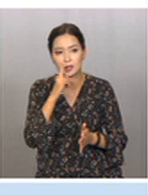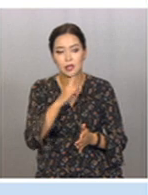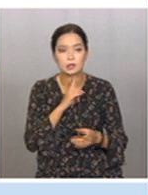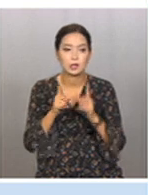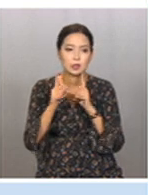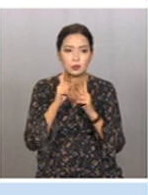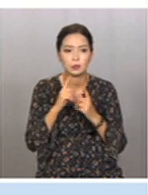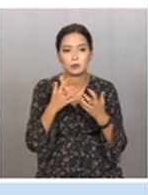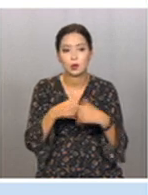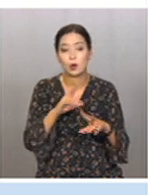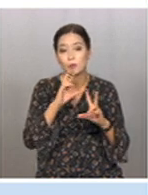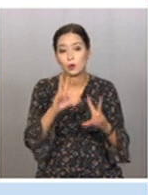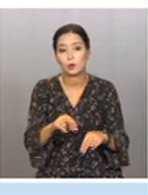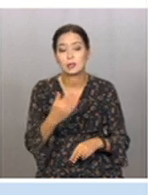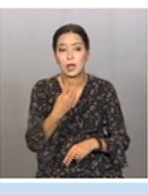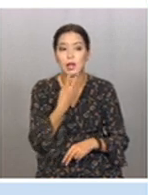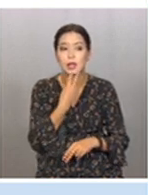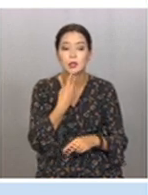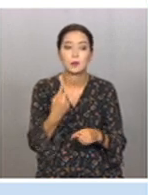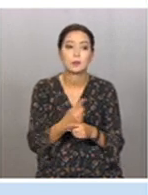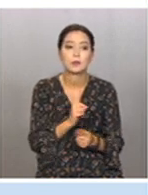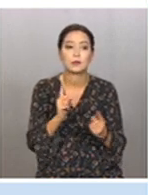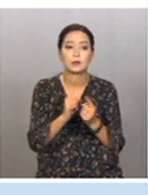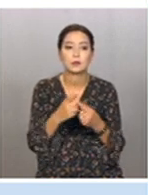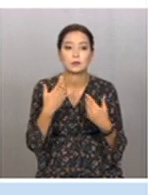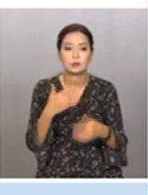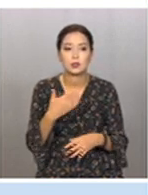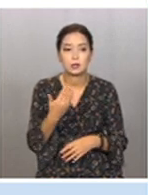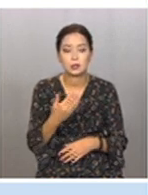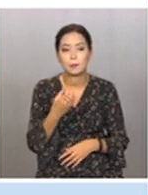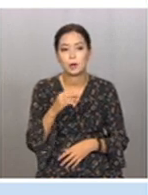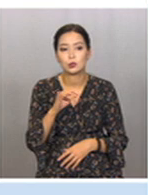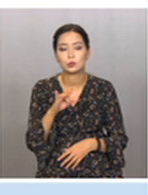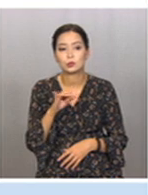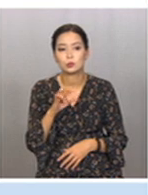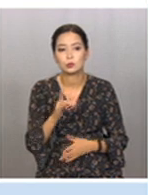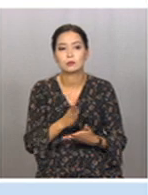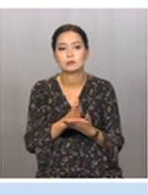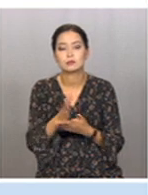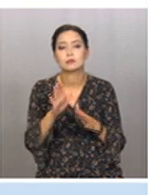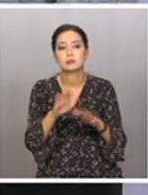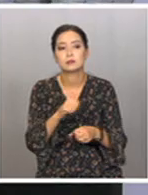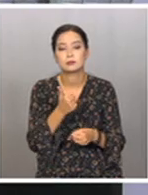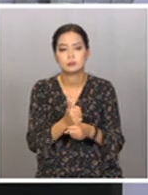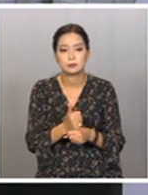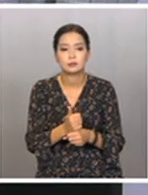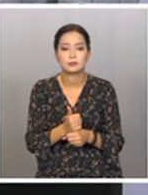автономиясын уәде еткен Ленинмен жүздескеннен кейін Ахмет Байтұрсынұлы кеңес үкіметінің жағына шықты.